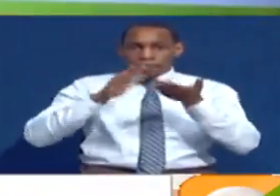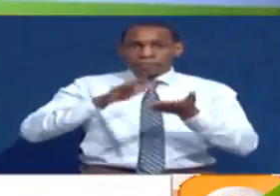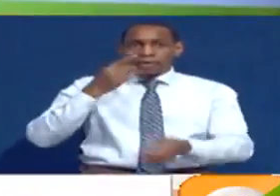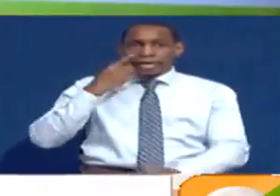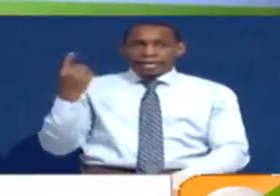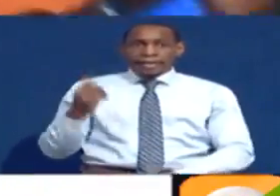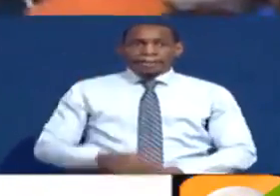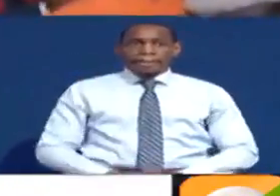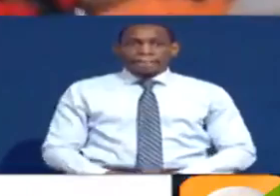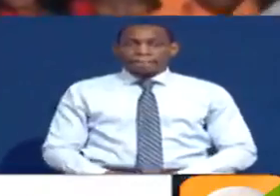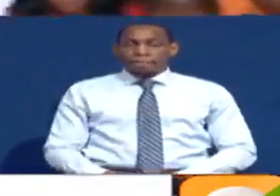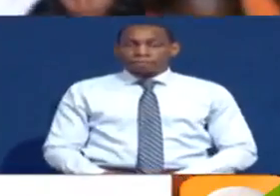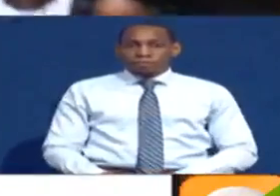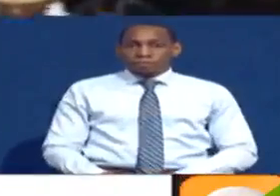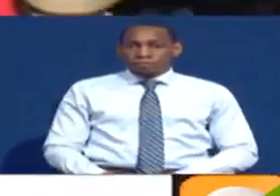zaidi.